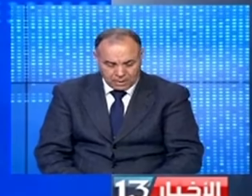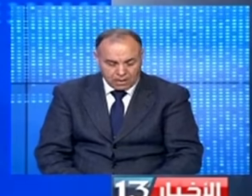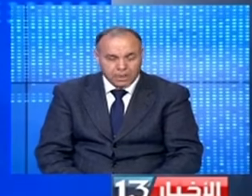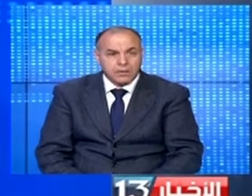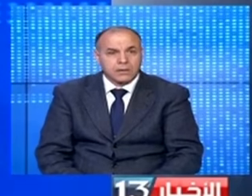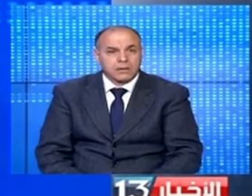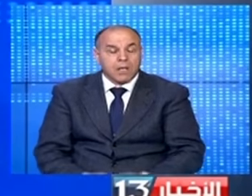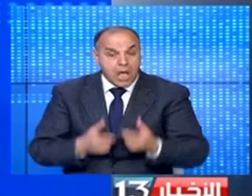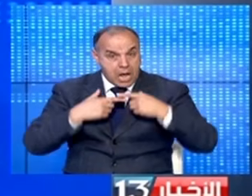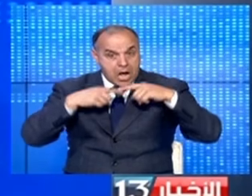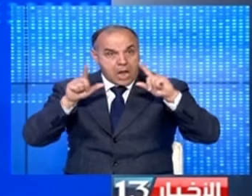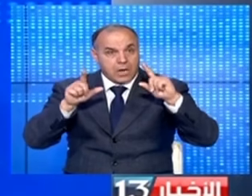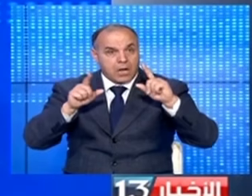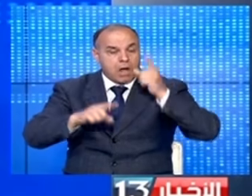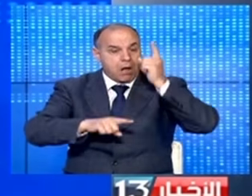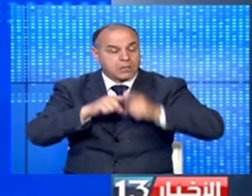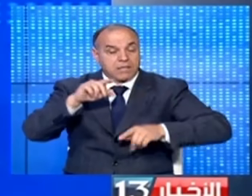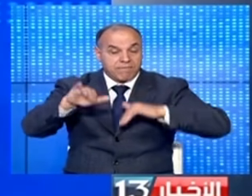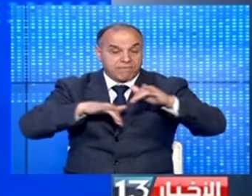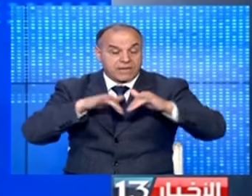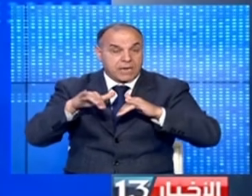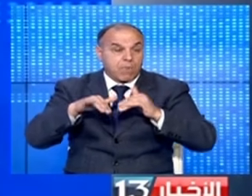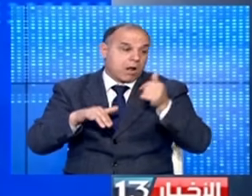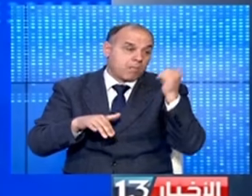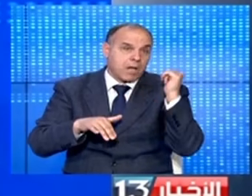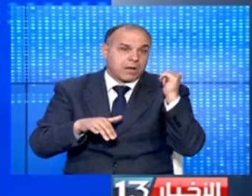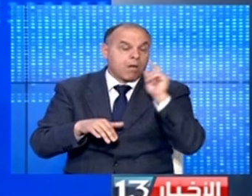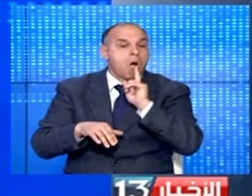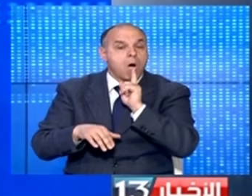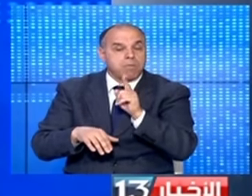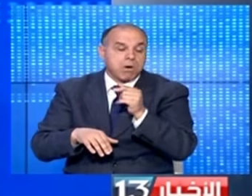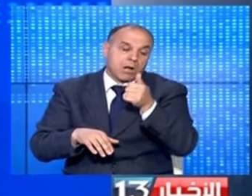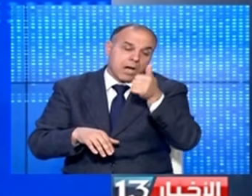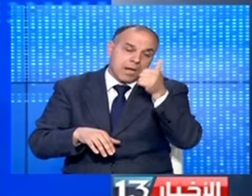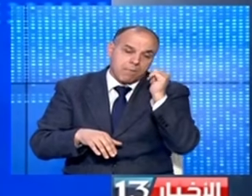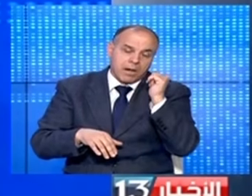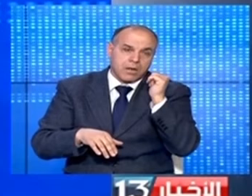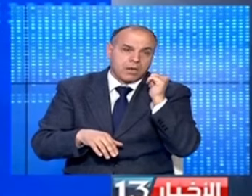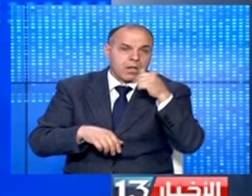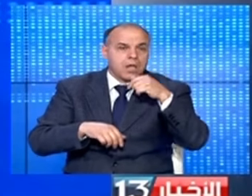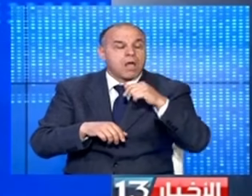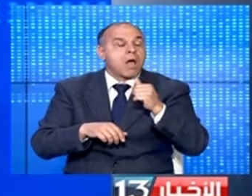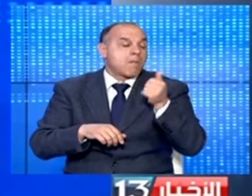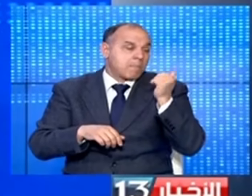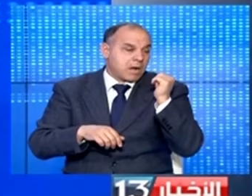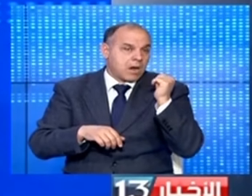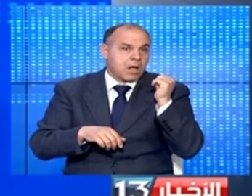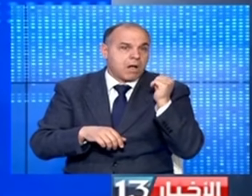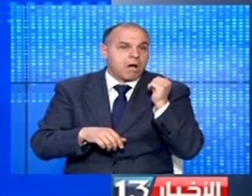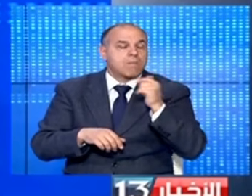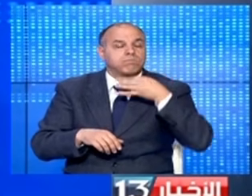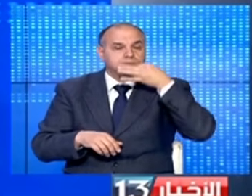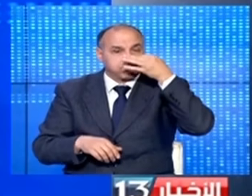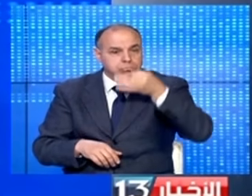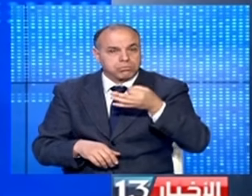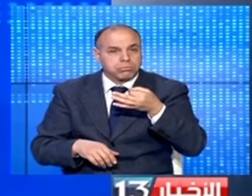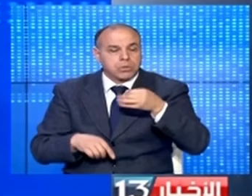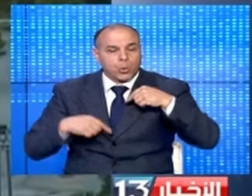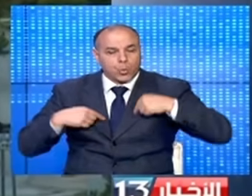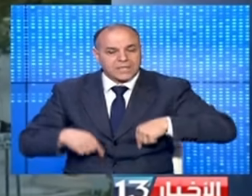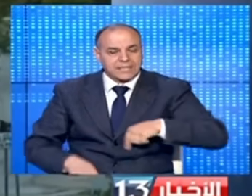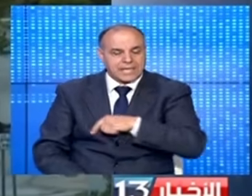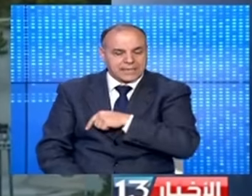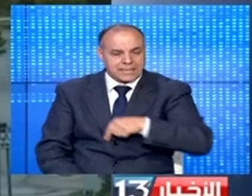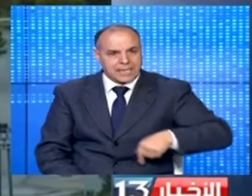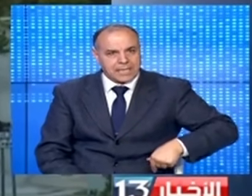اثر الاعلان عن حظر التجول الذي دخل حيز التنفيذ يوم امس تم مساء امس وفق ناطق رسمي باسم وزاره